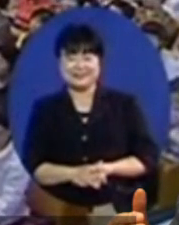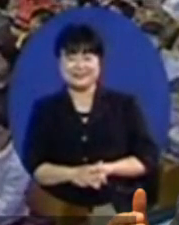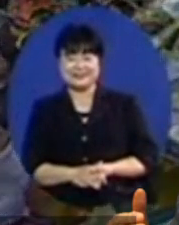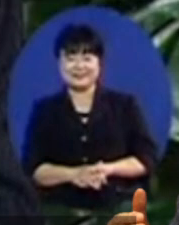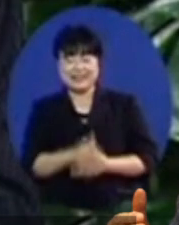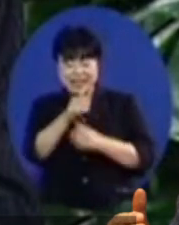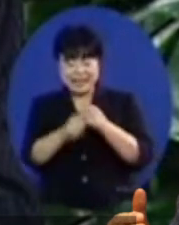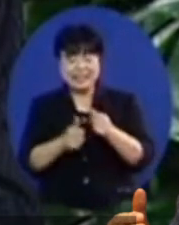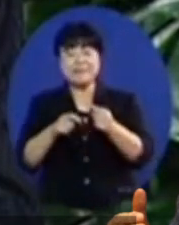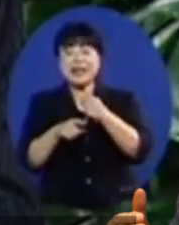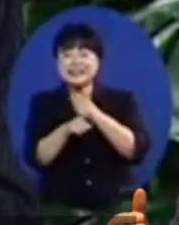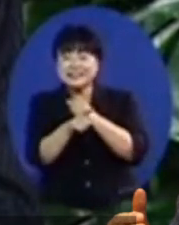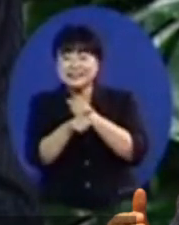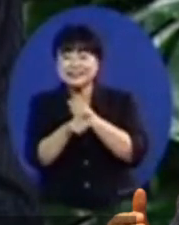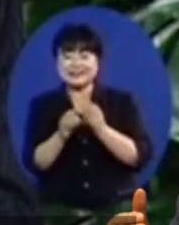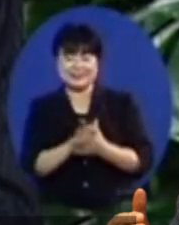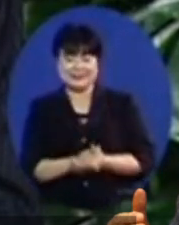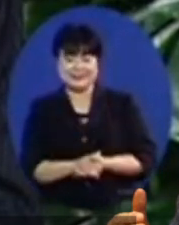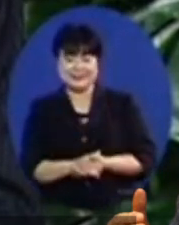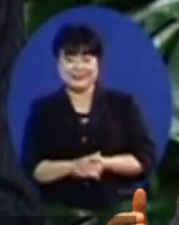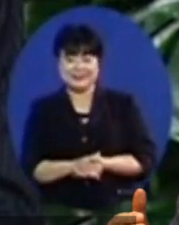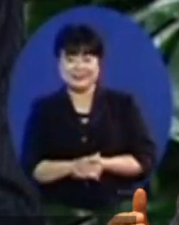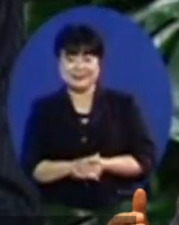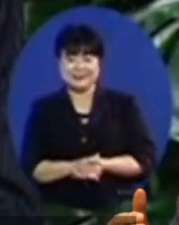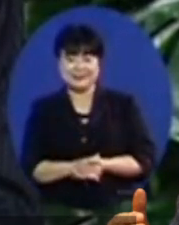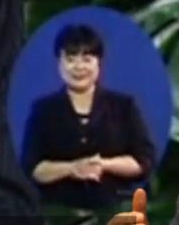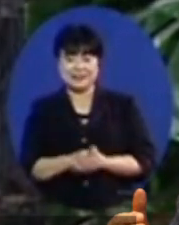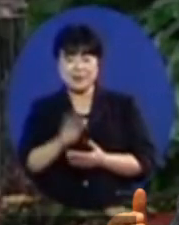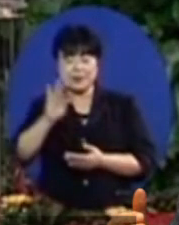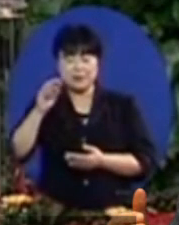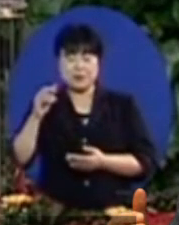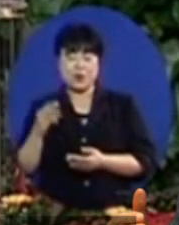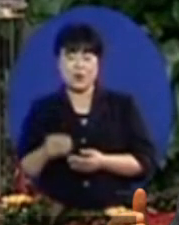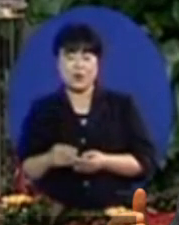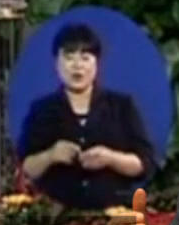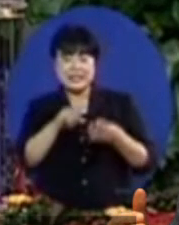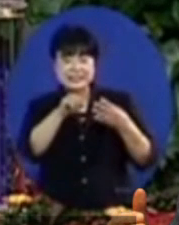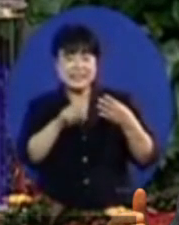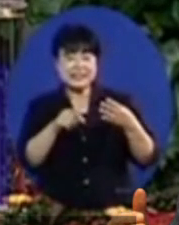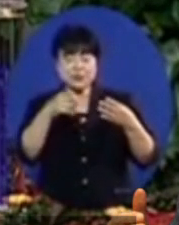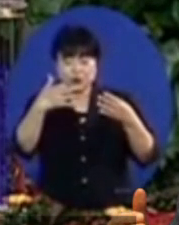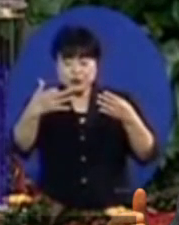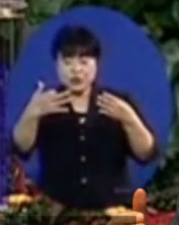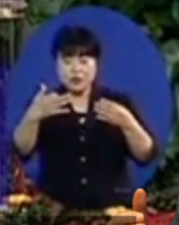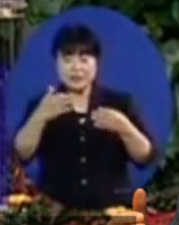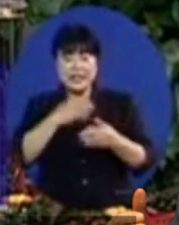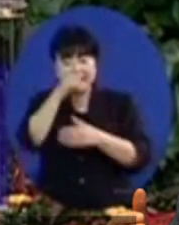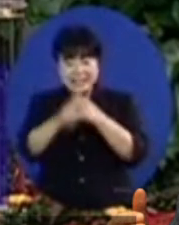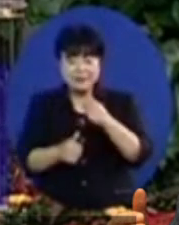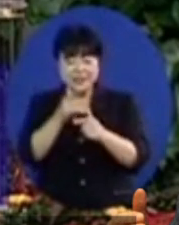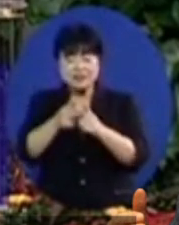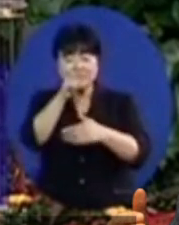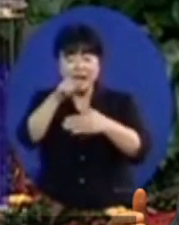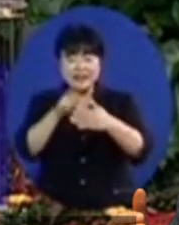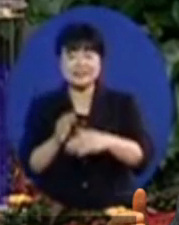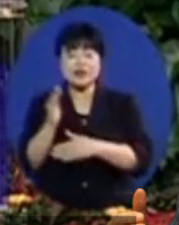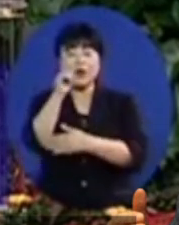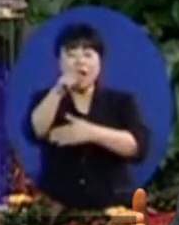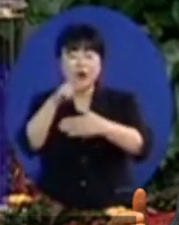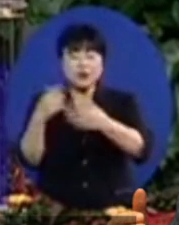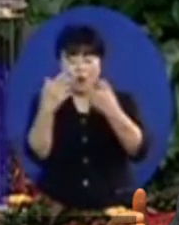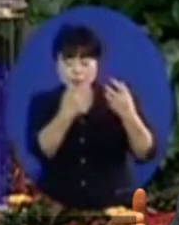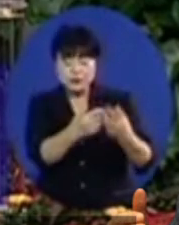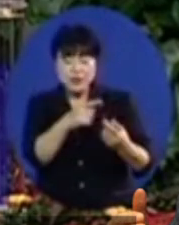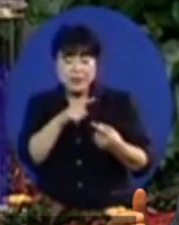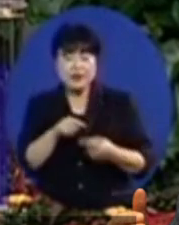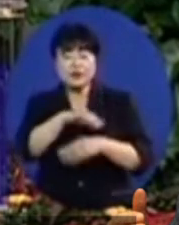이게 하나님의 뜻인 것입니다. 빌립보 4장 19절에 나의 하나님이 그리스도 예수 안에서 인간 가운데 그 풍성한 대로